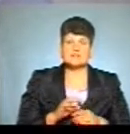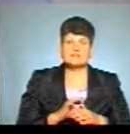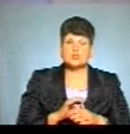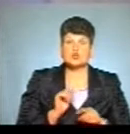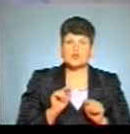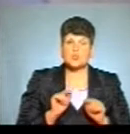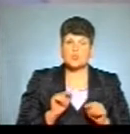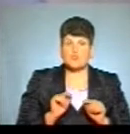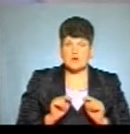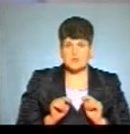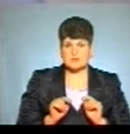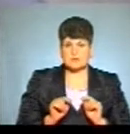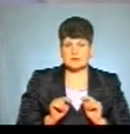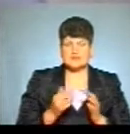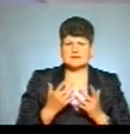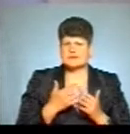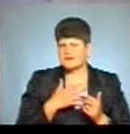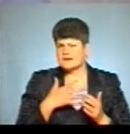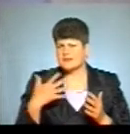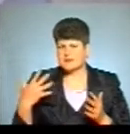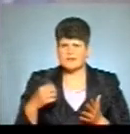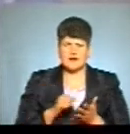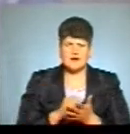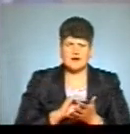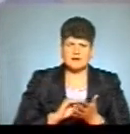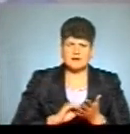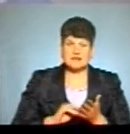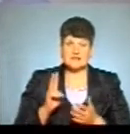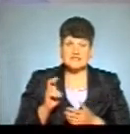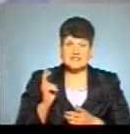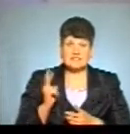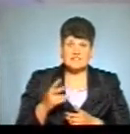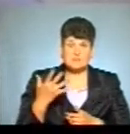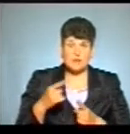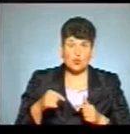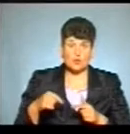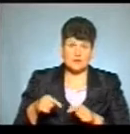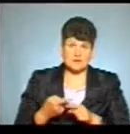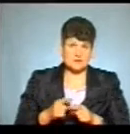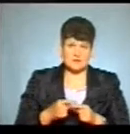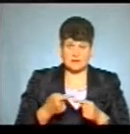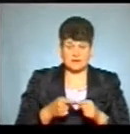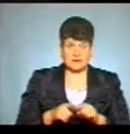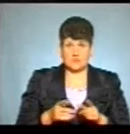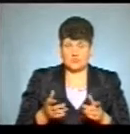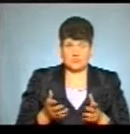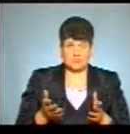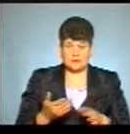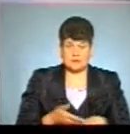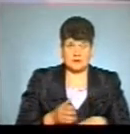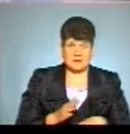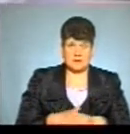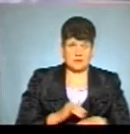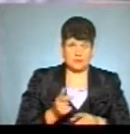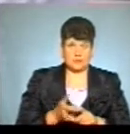надрукувати стільки бюлетень з стількома кандидатами на 225 округів, це технічно, ну, в принципі, складно і